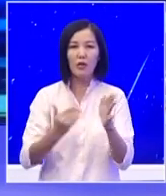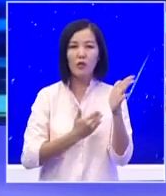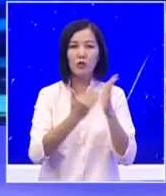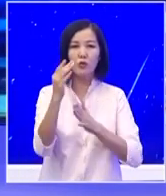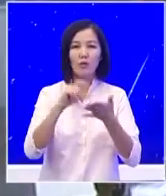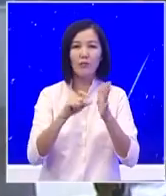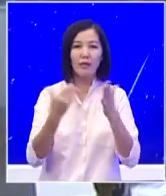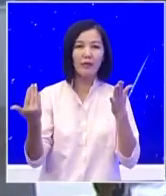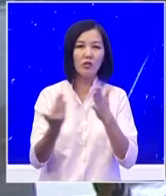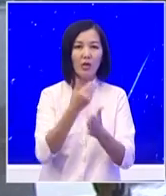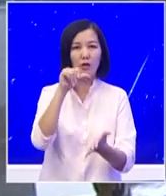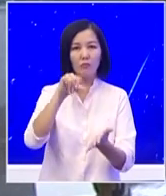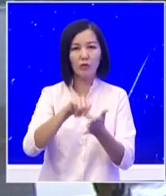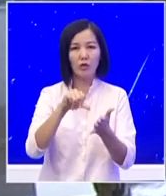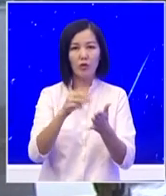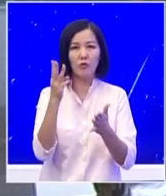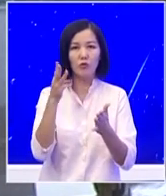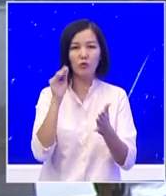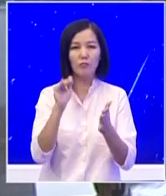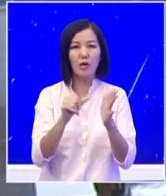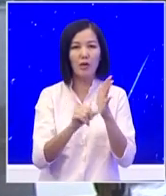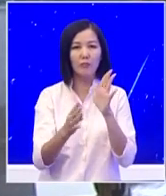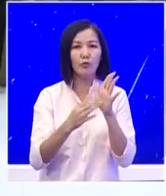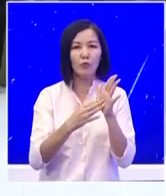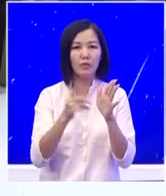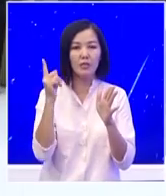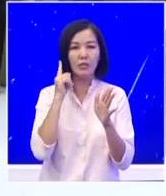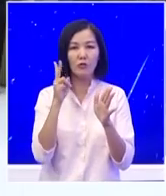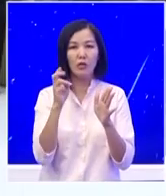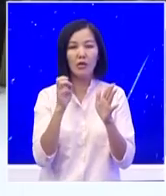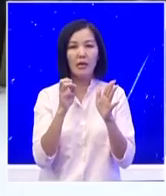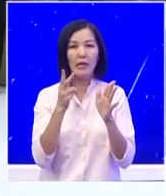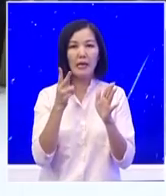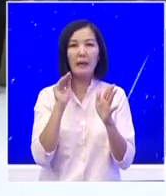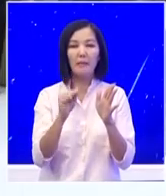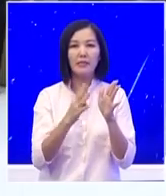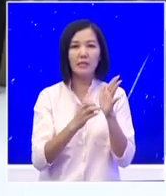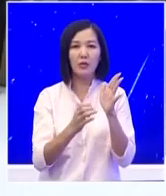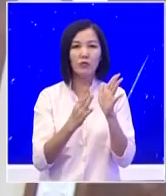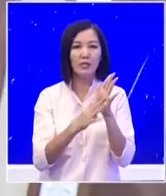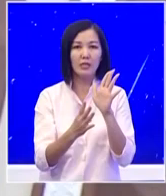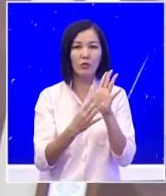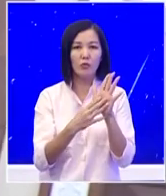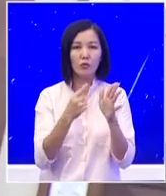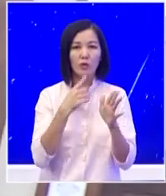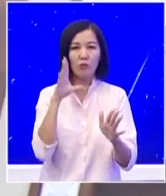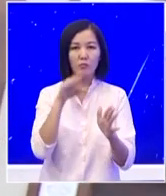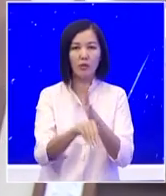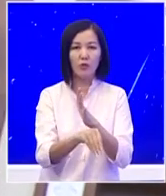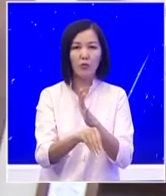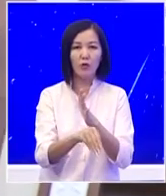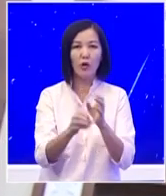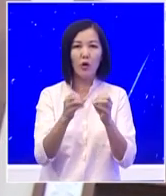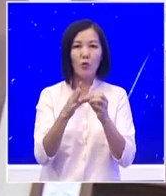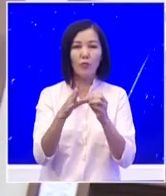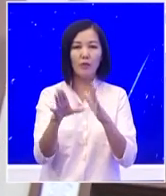жаңа мүшелері. 3069 тыңдаушының 2889-ы дауыс беруге қатысқан. Сайлау бюллетендерінің жалпы санынан 15